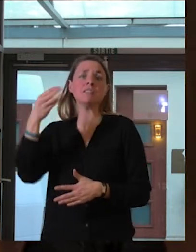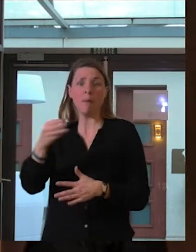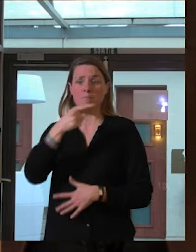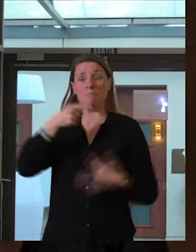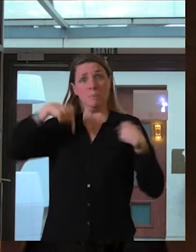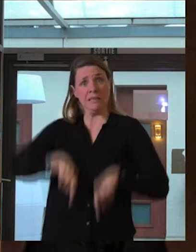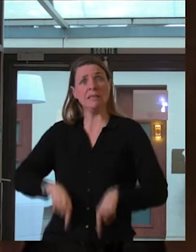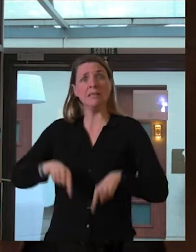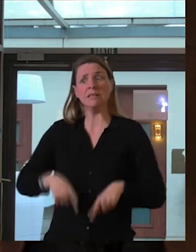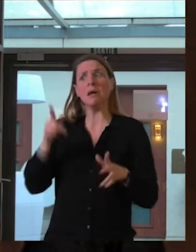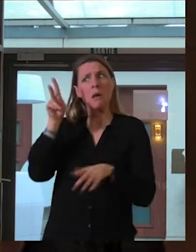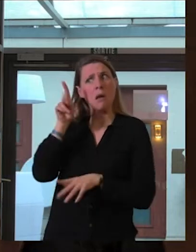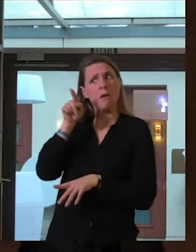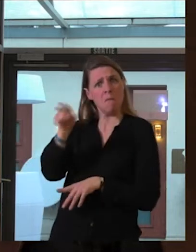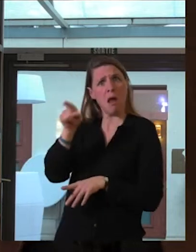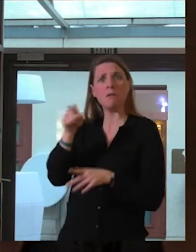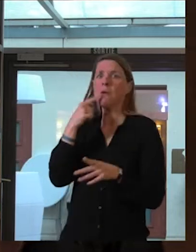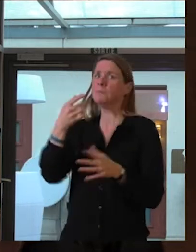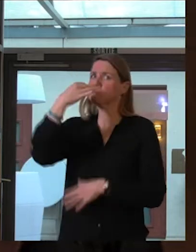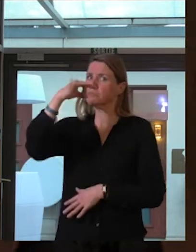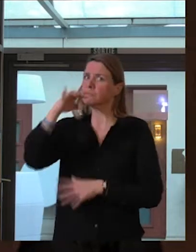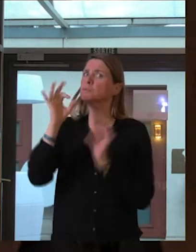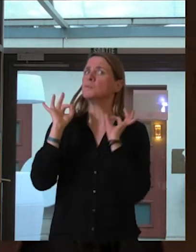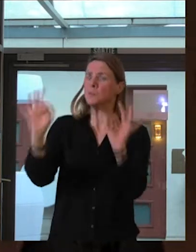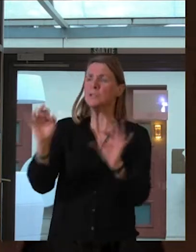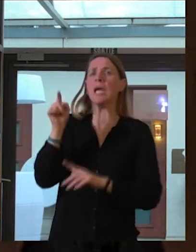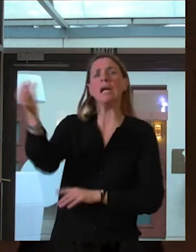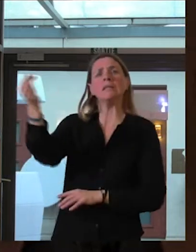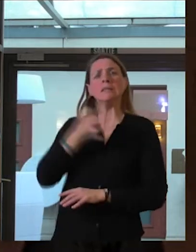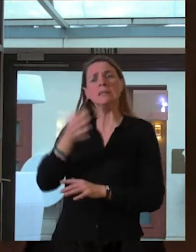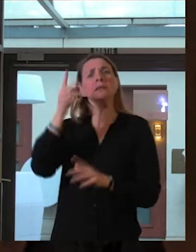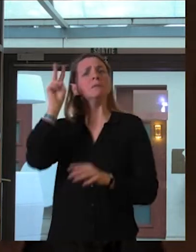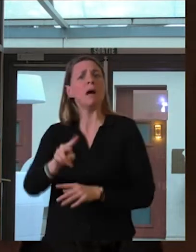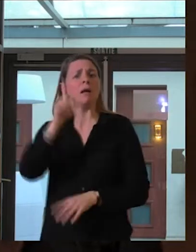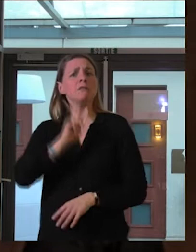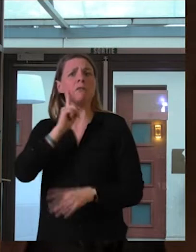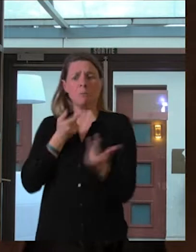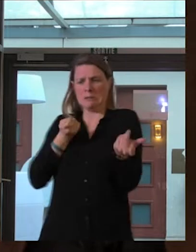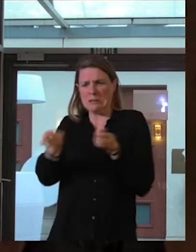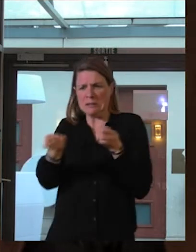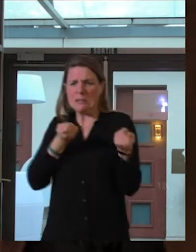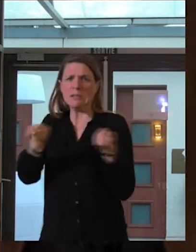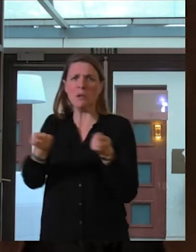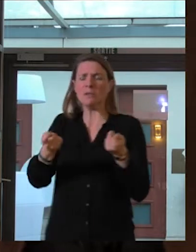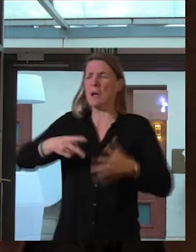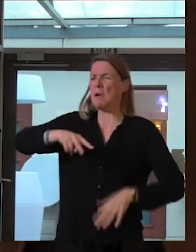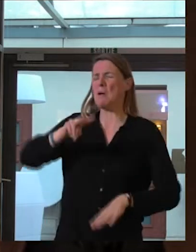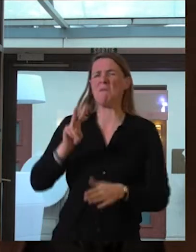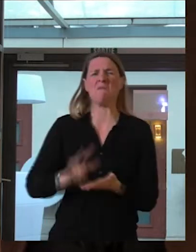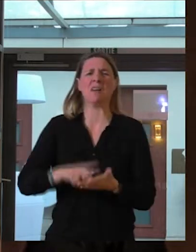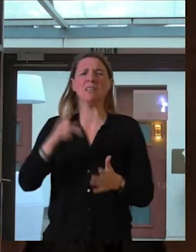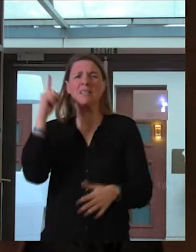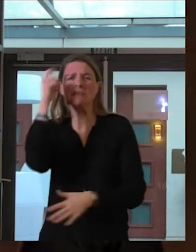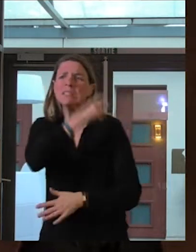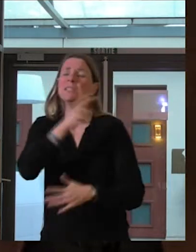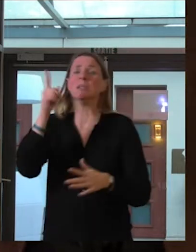vraiment très très bonne dans son discours, et qui disait au niveau des femmes dirigeantes aussi, c'est dur. Alors on dit souvent que les femmes n'osent pas, et